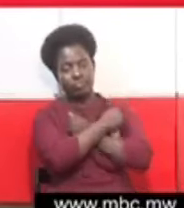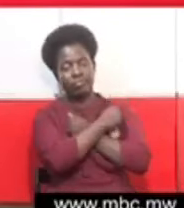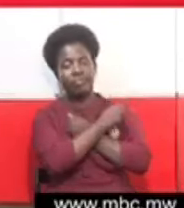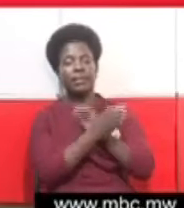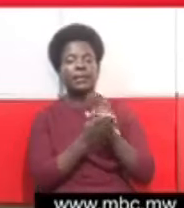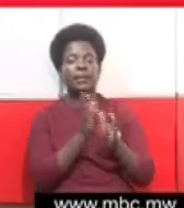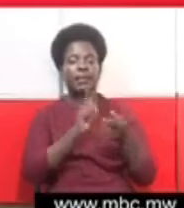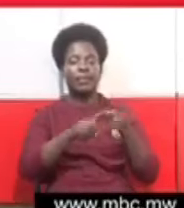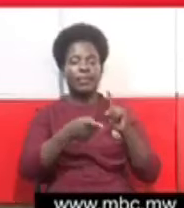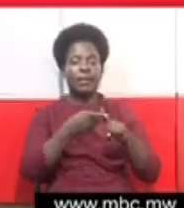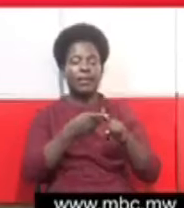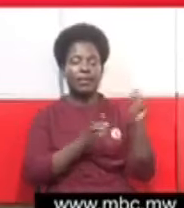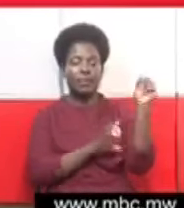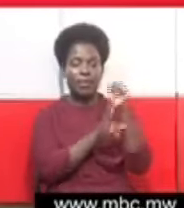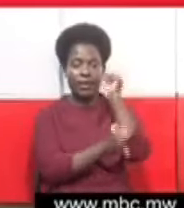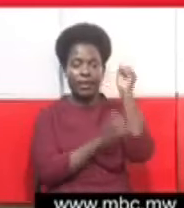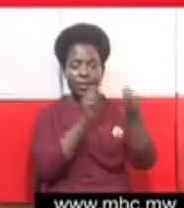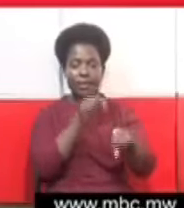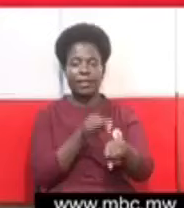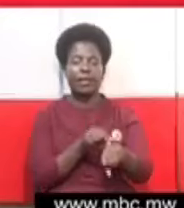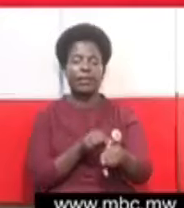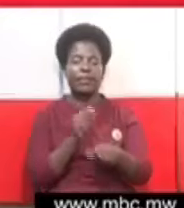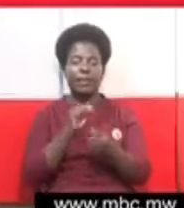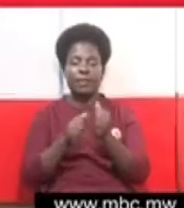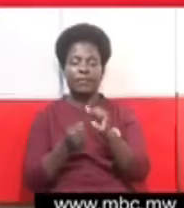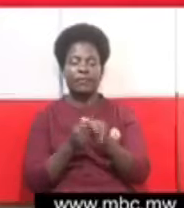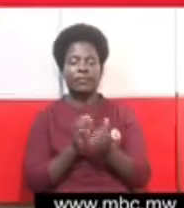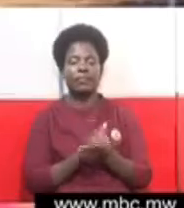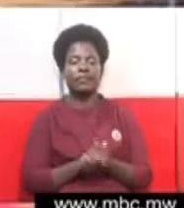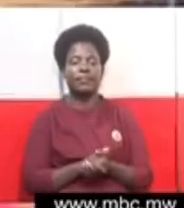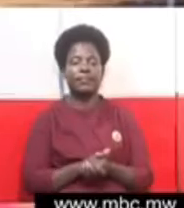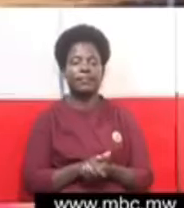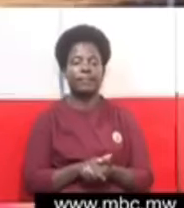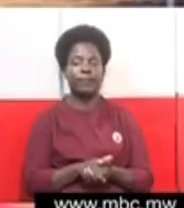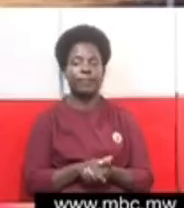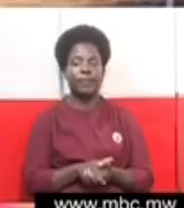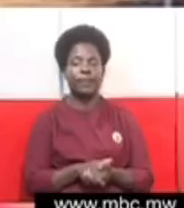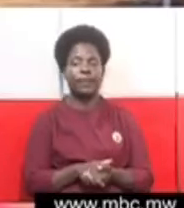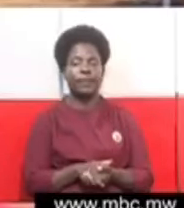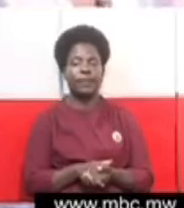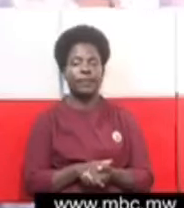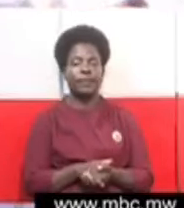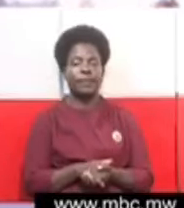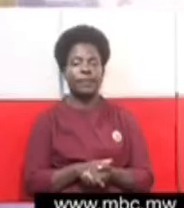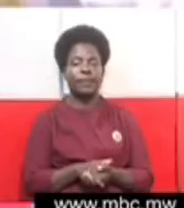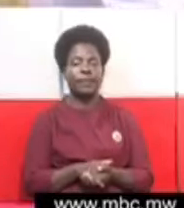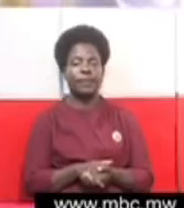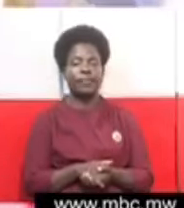pa nthawi ya mavutoyi. Beatrice Mwabe wafika ndi ripoti.